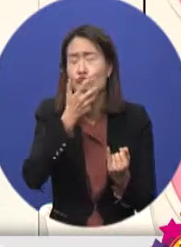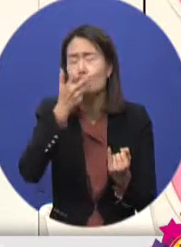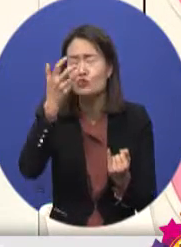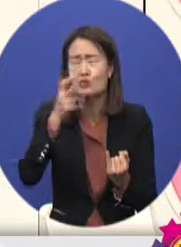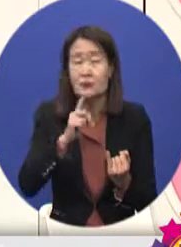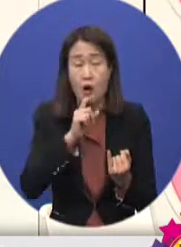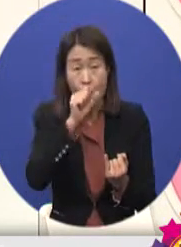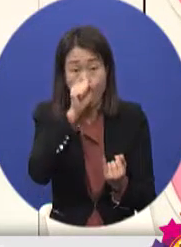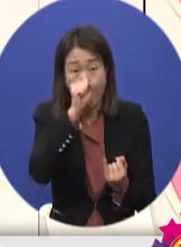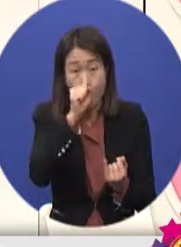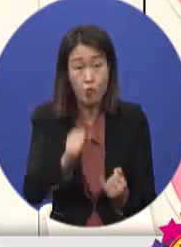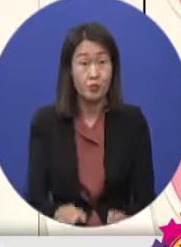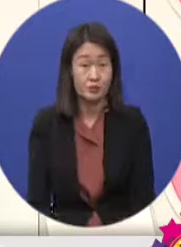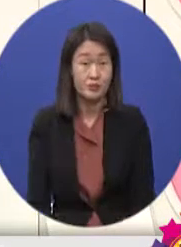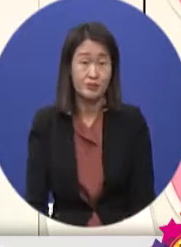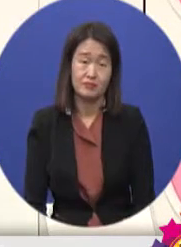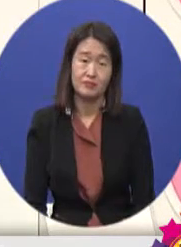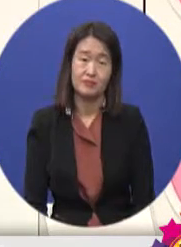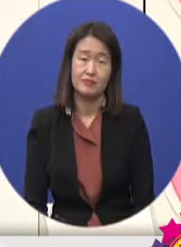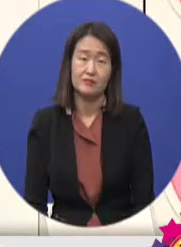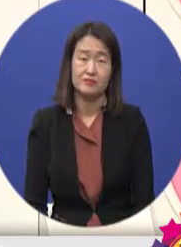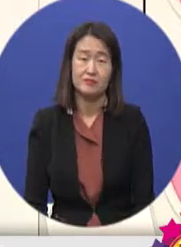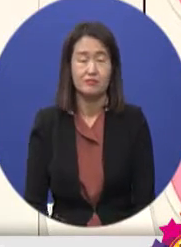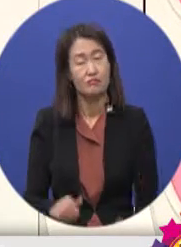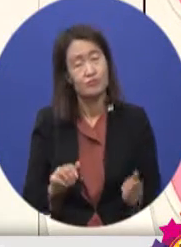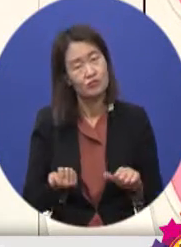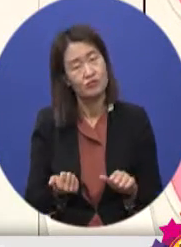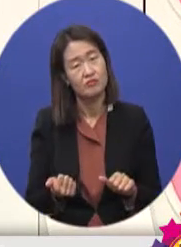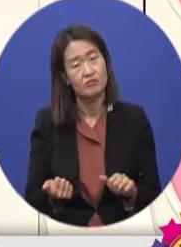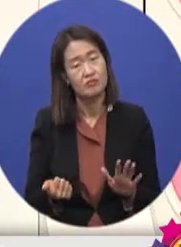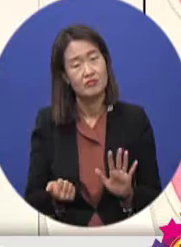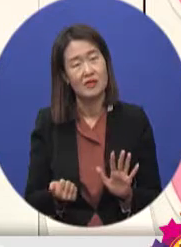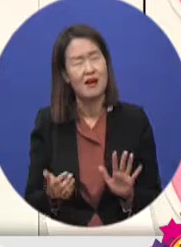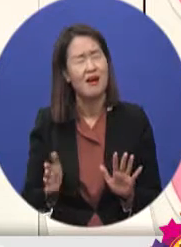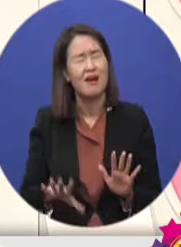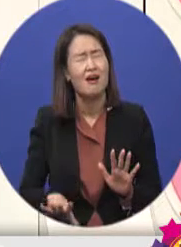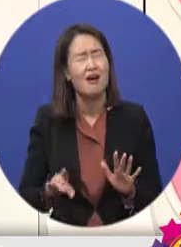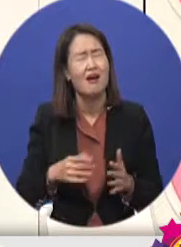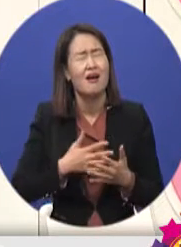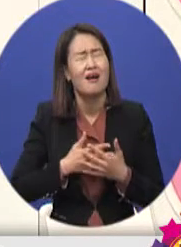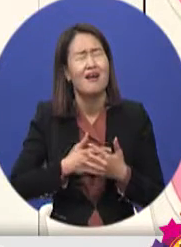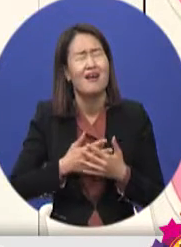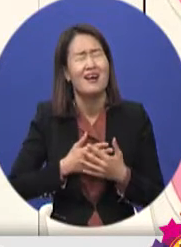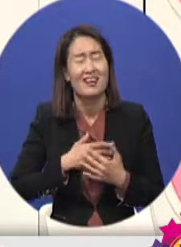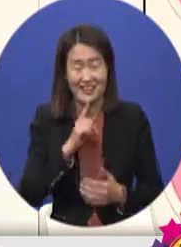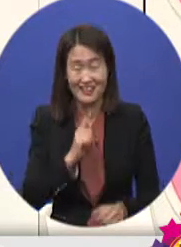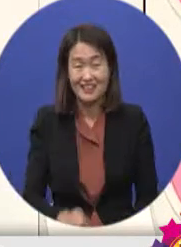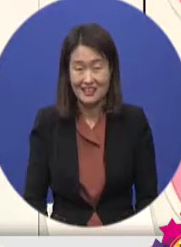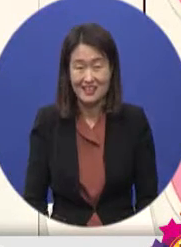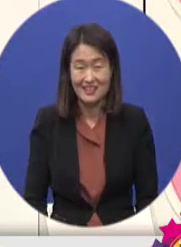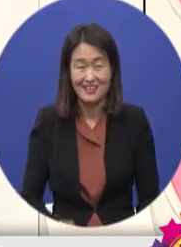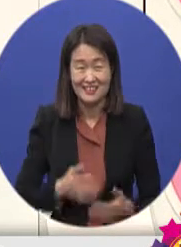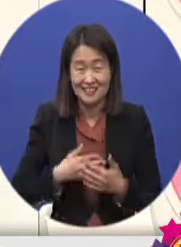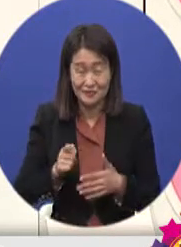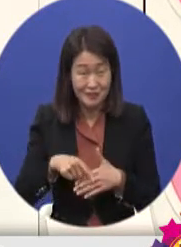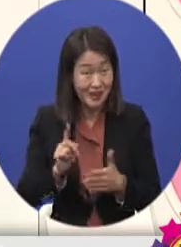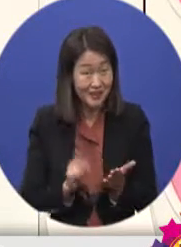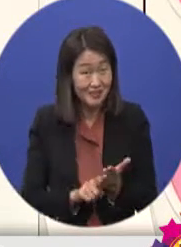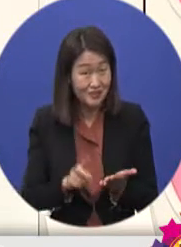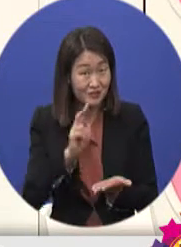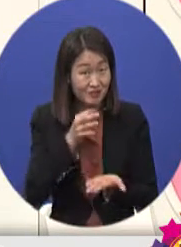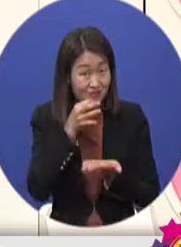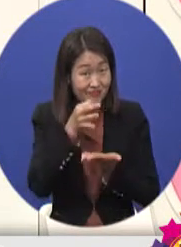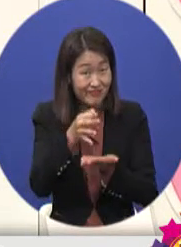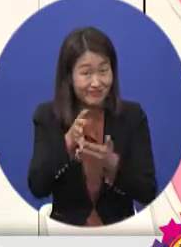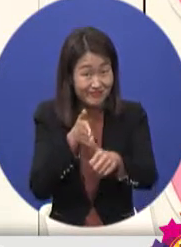그 노래 좋죠. 예. 네 돌아가신 소음이라 그냥 가슴이 떨리네요. 네 떨리는 마음으로 한번